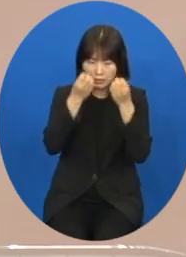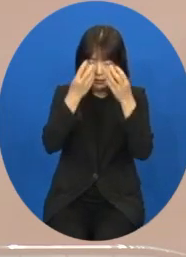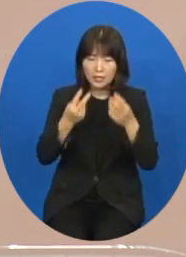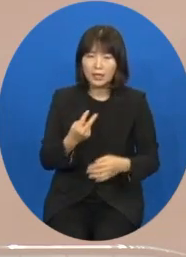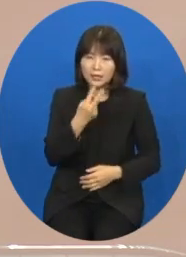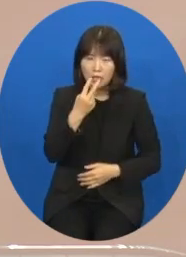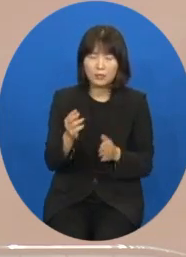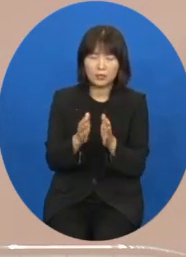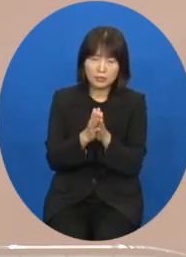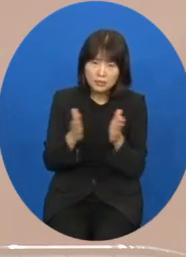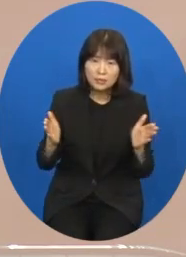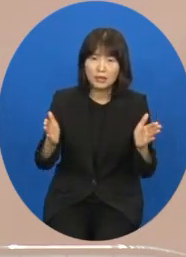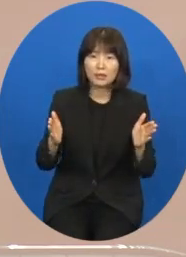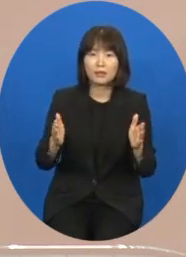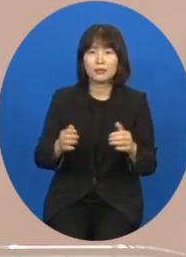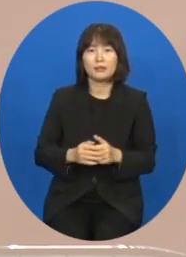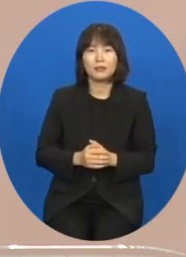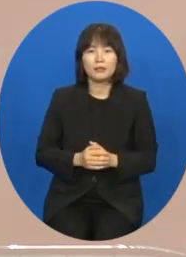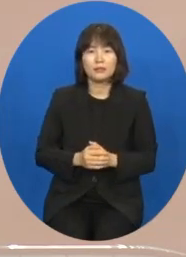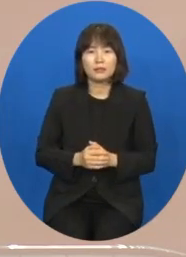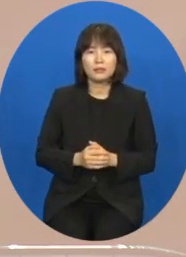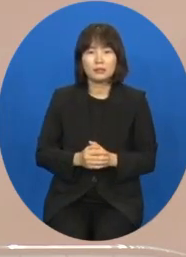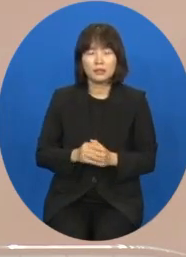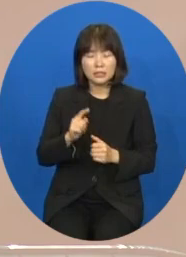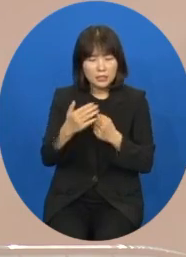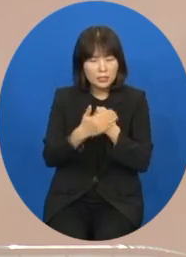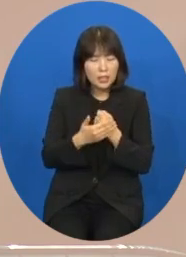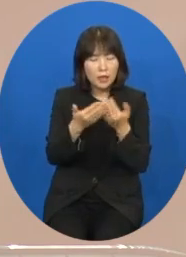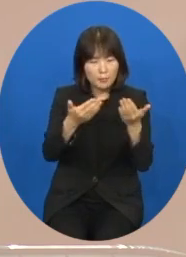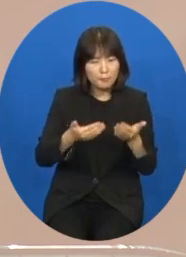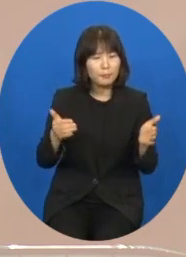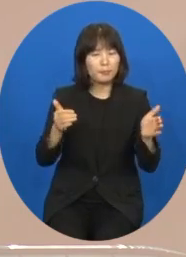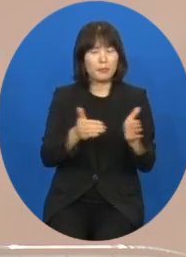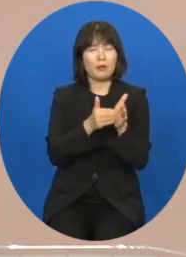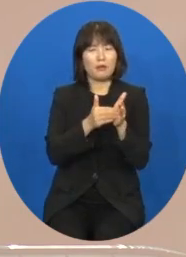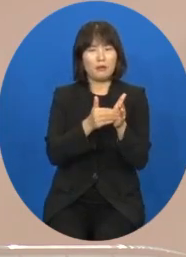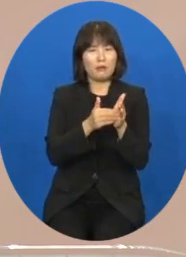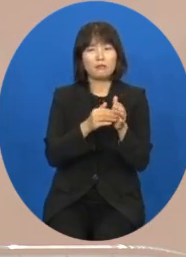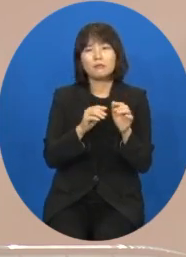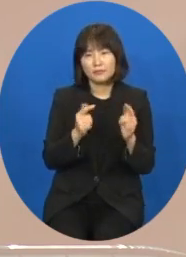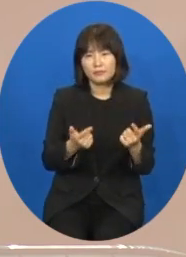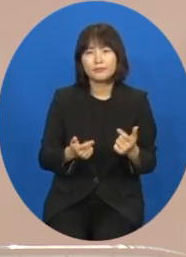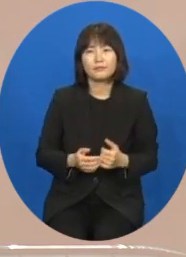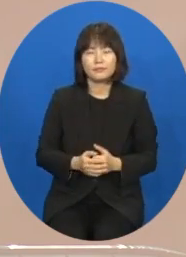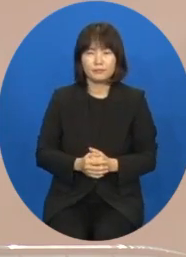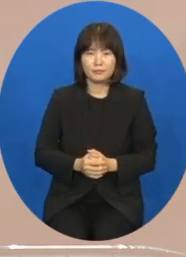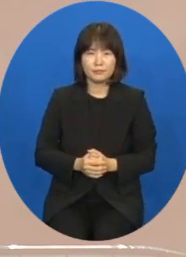생명이 시작이 된 거지 그런 은혜 받았다고 끝이 아니거든요.